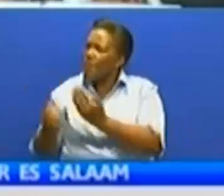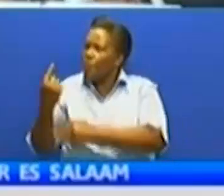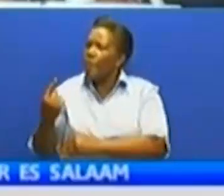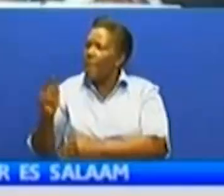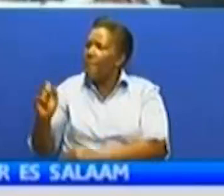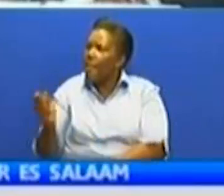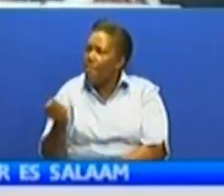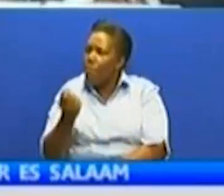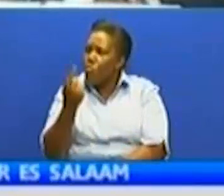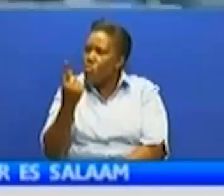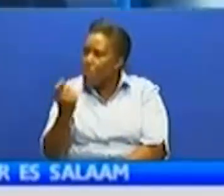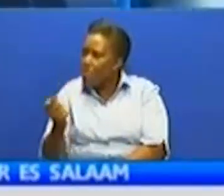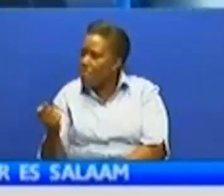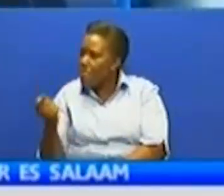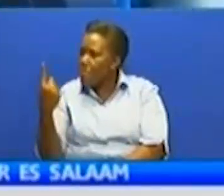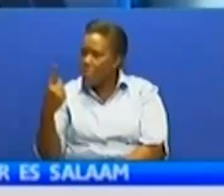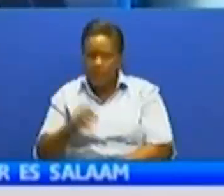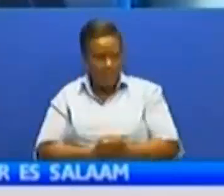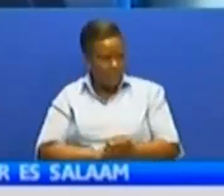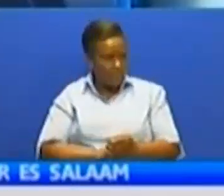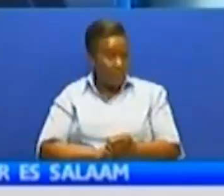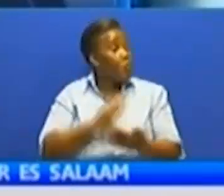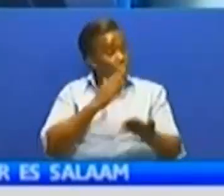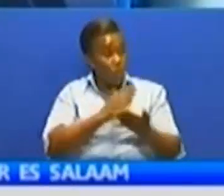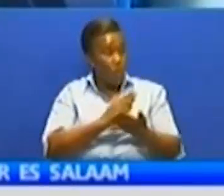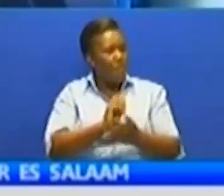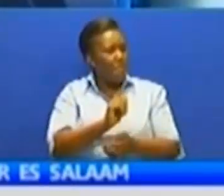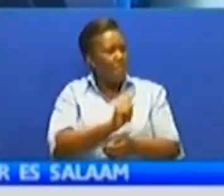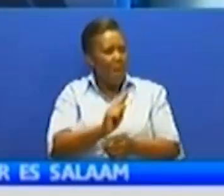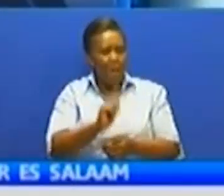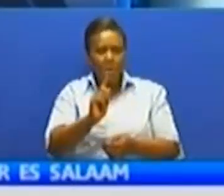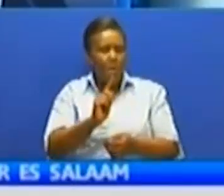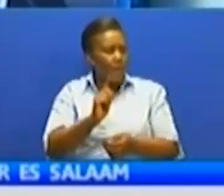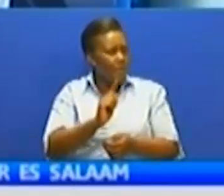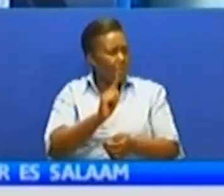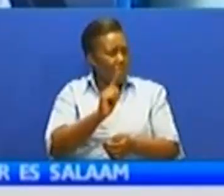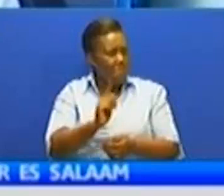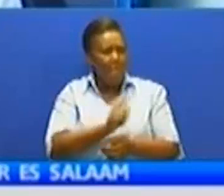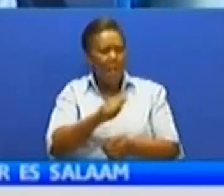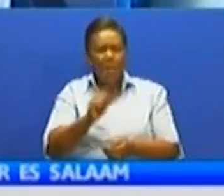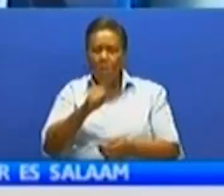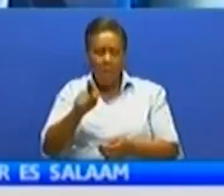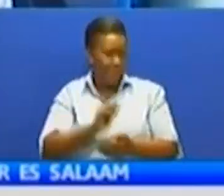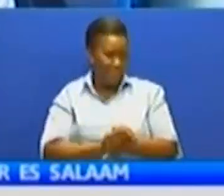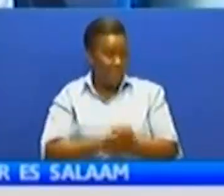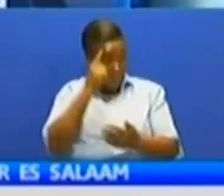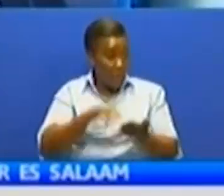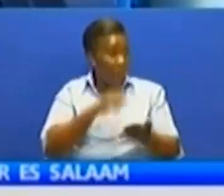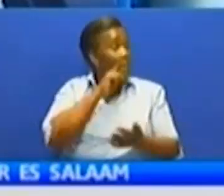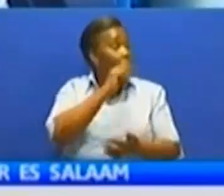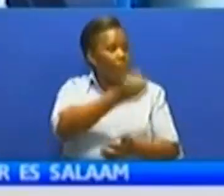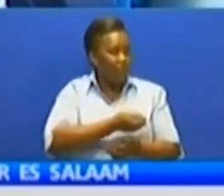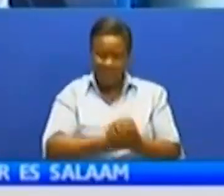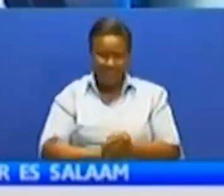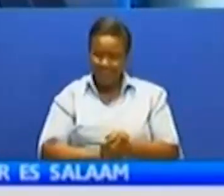hivi? Sasa kusema mara kwa mara ni kweli, maana ingekuwa mara kwa mara ingekuwa kila mwezi. Mm. Maana mwezi